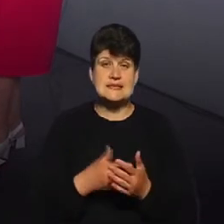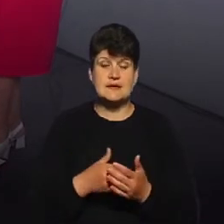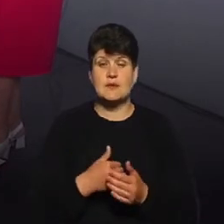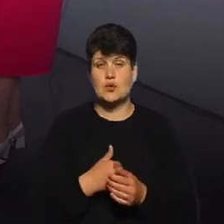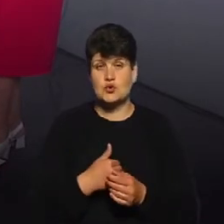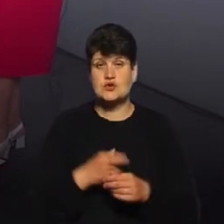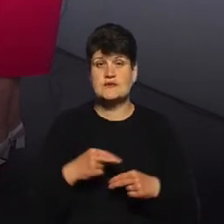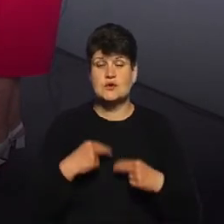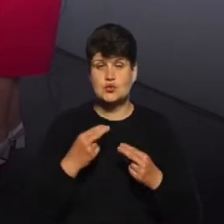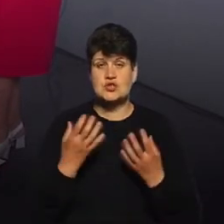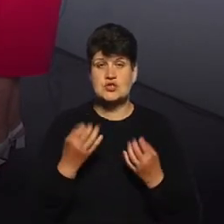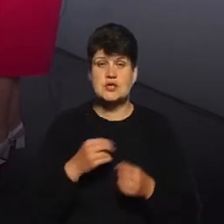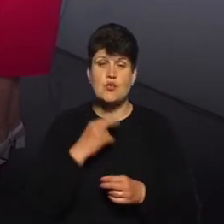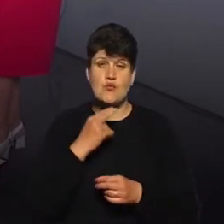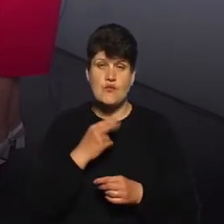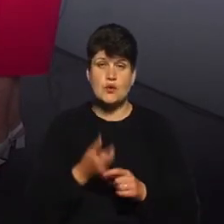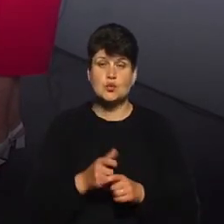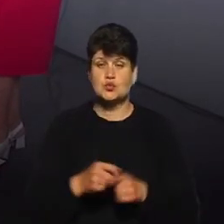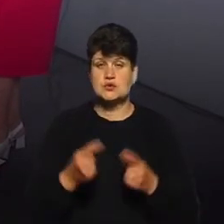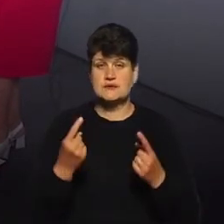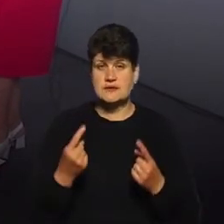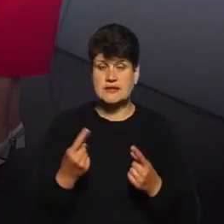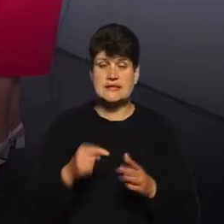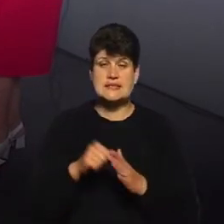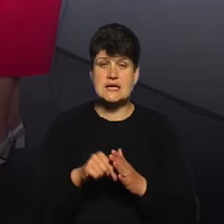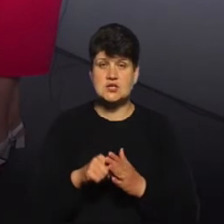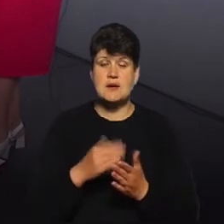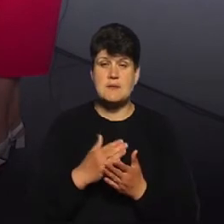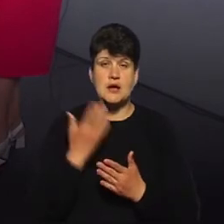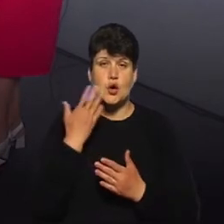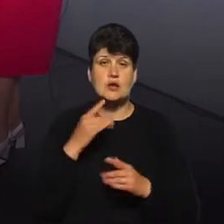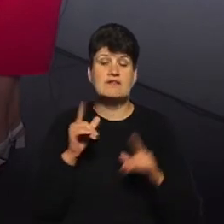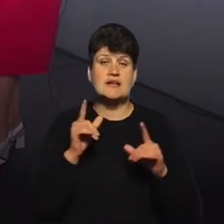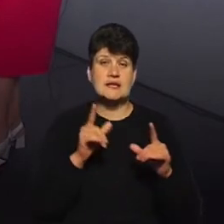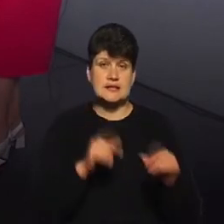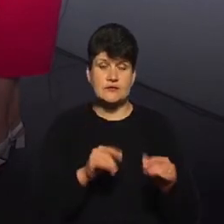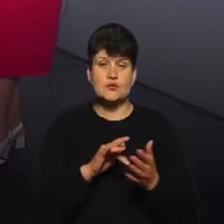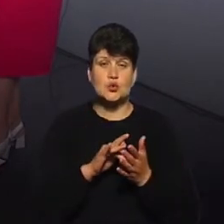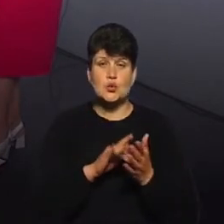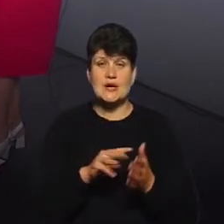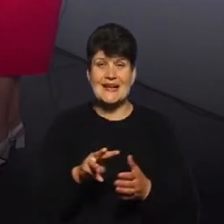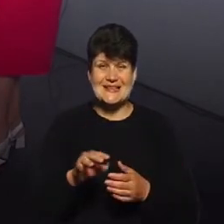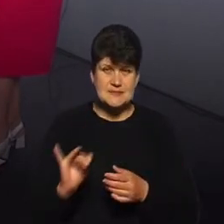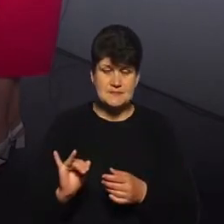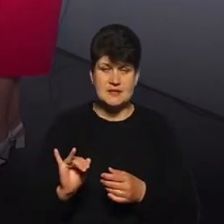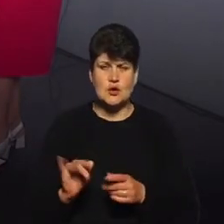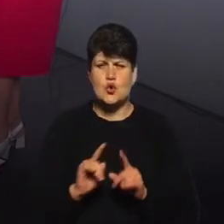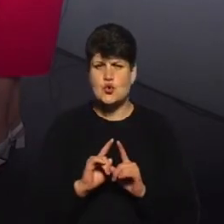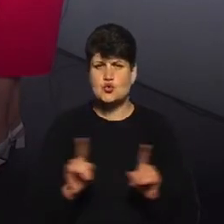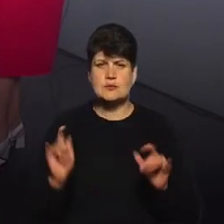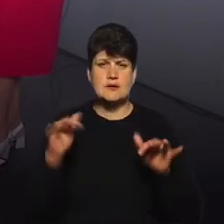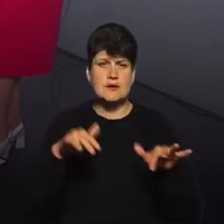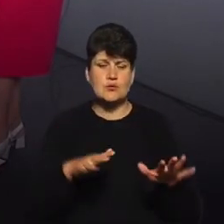Дуже велике значення має, коли ви їдете. В туризмі, особливо на узбережжях, є поняття високого і